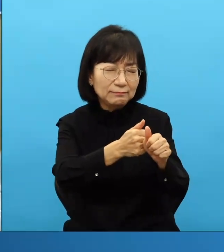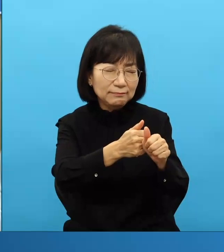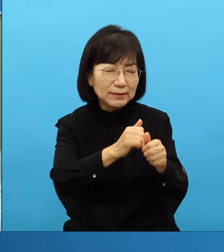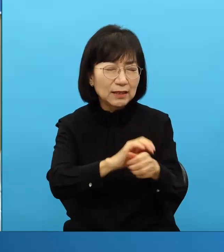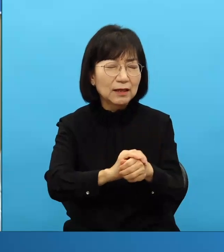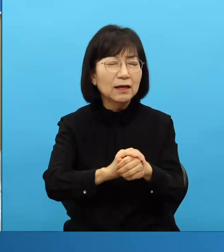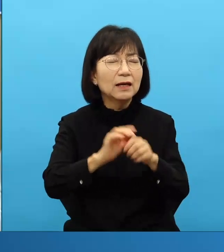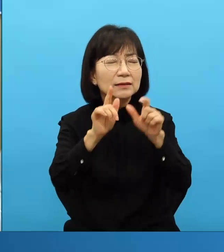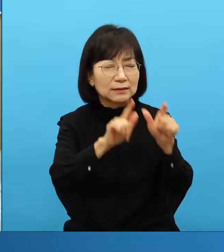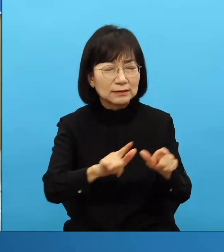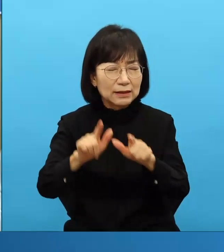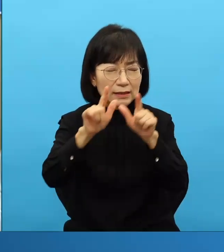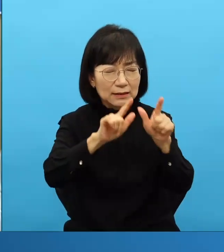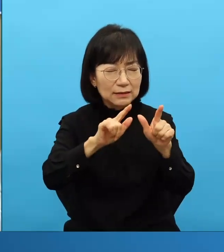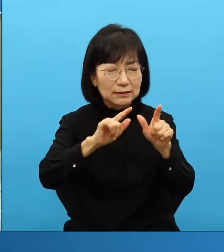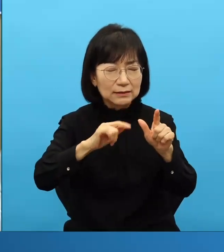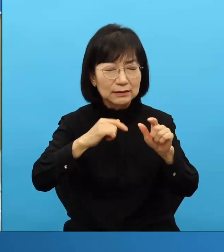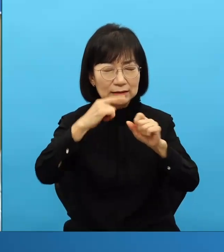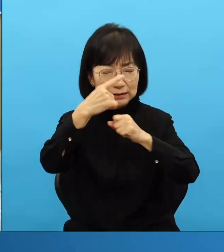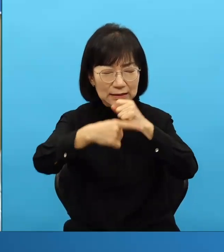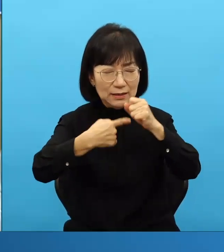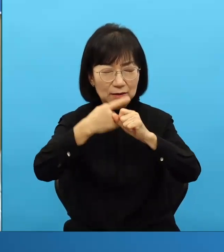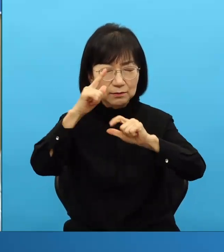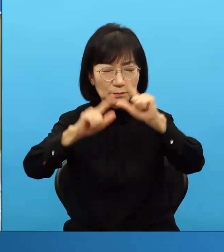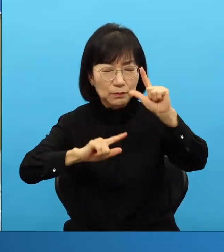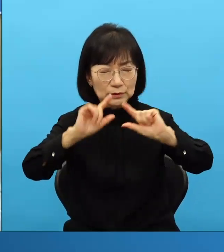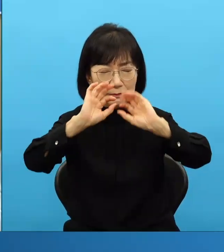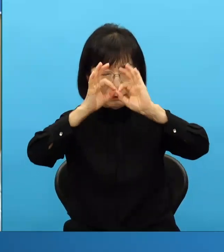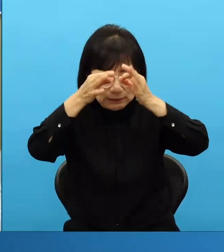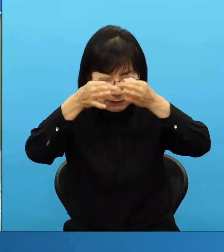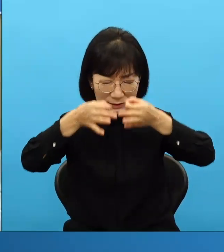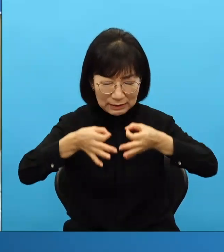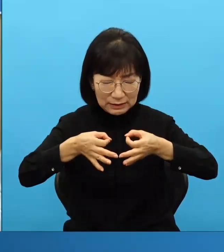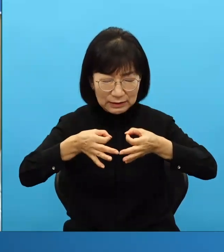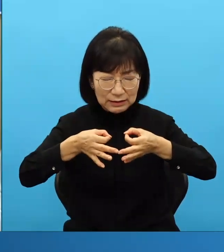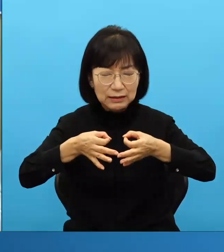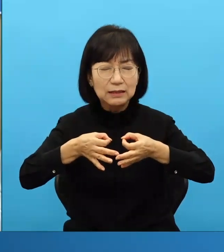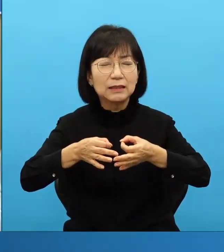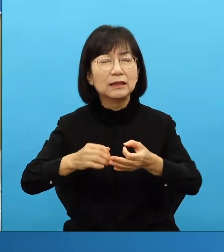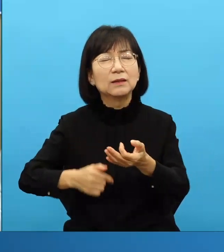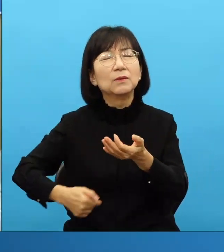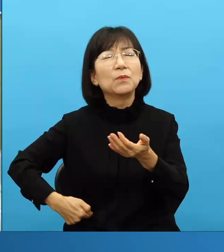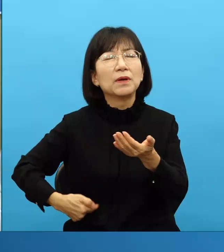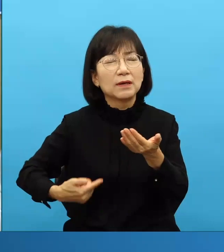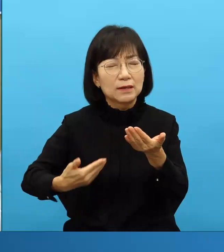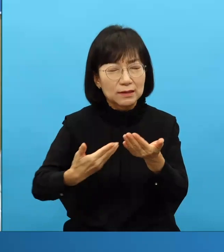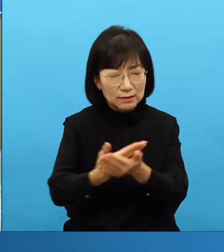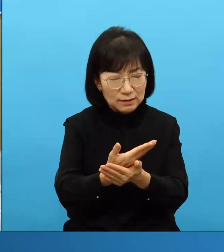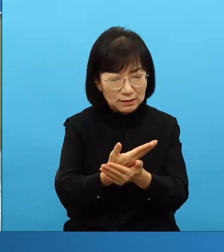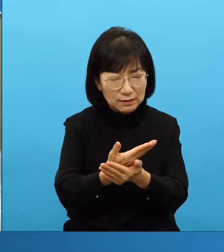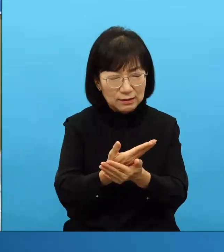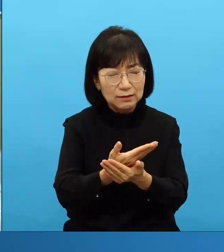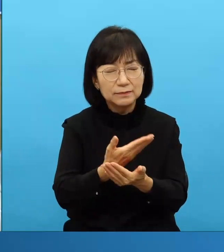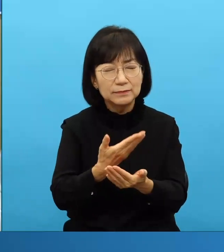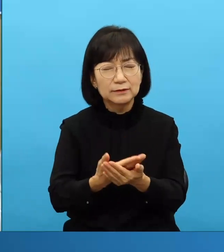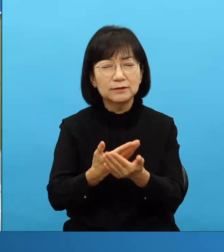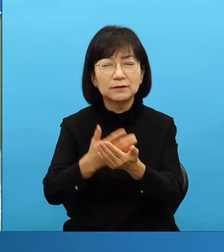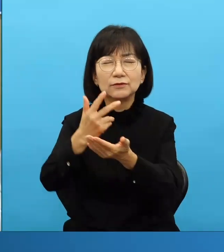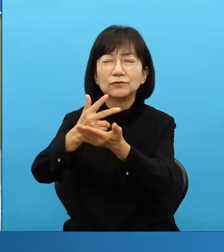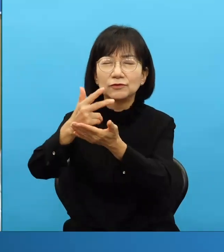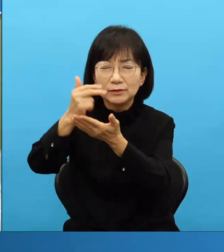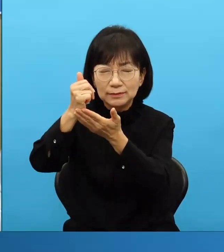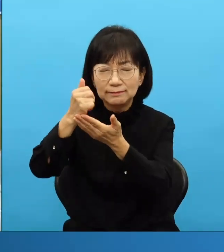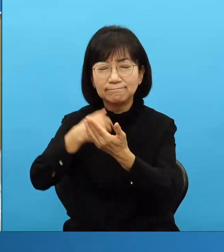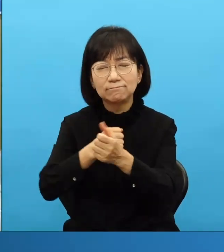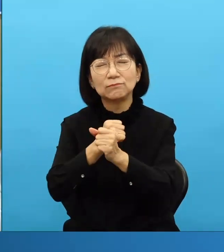용서하여 주옵소서. God, who has made us realize through your word that we should live a life apart from the world, We repent in sincerity for spending the last year not